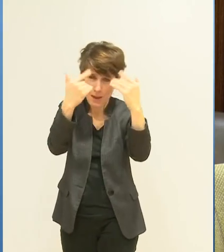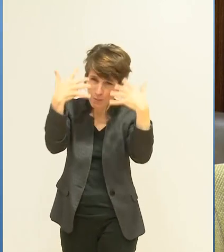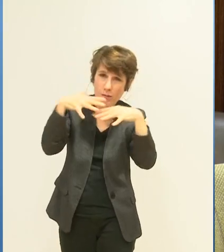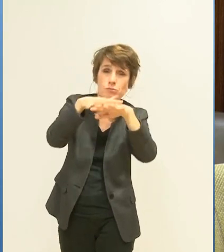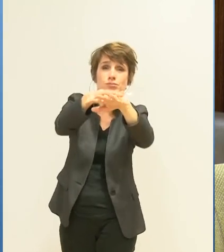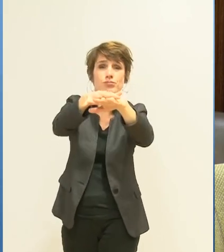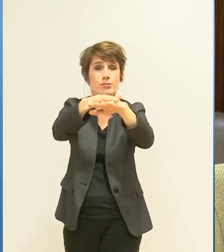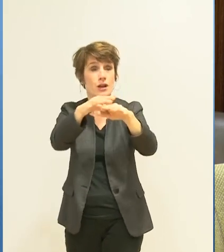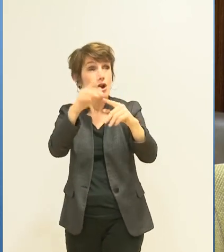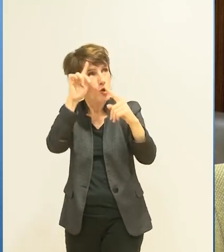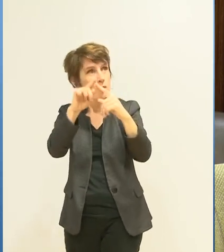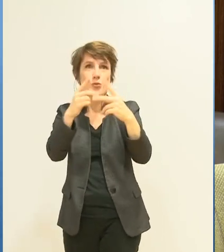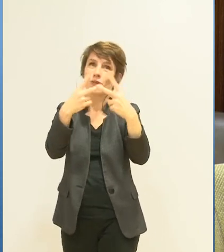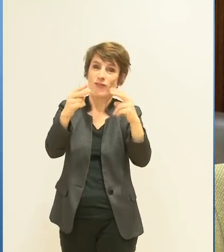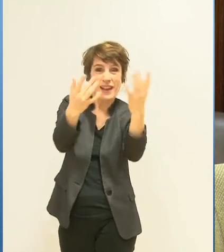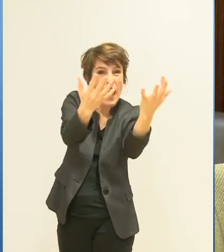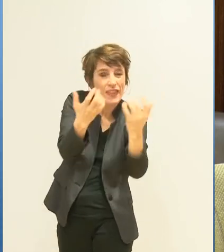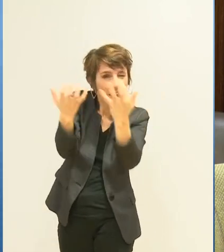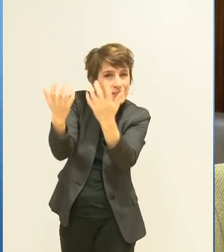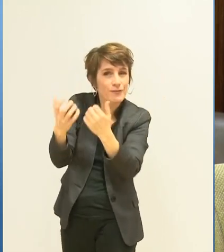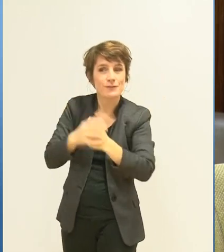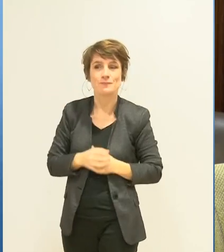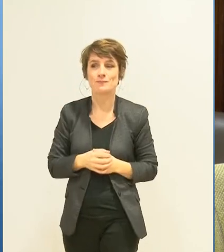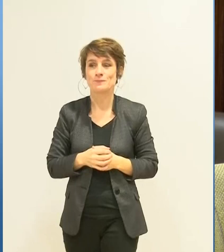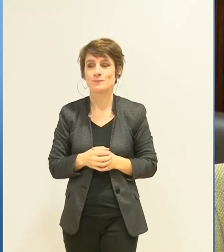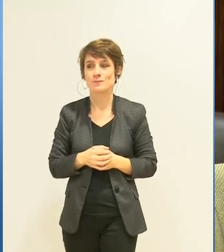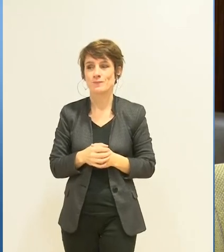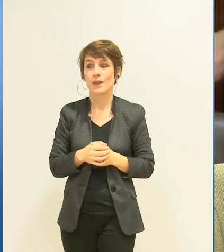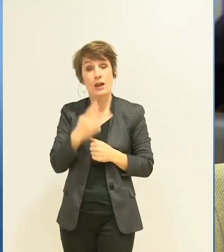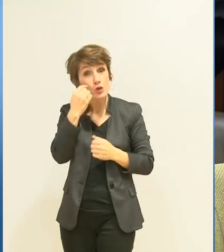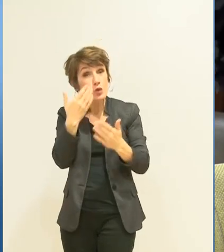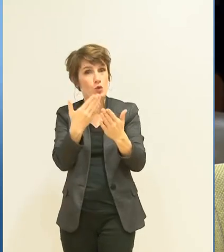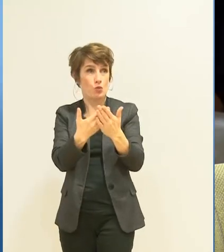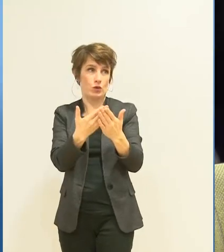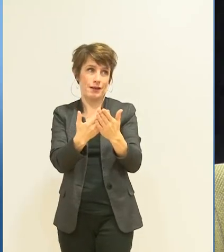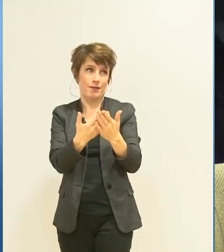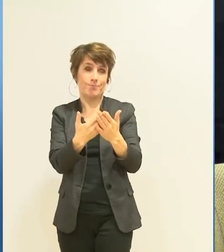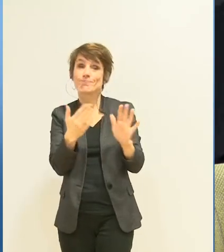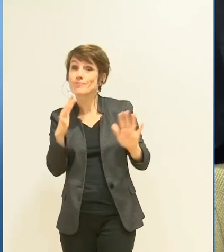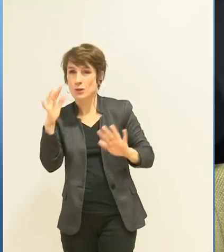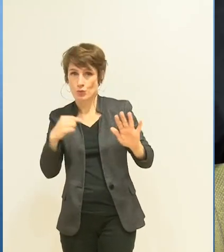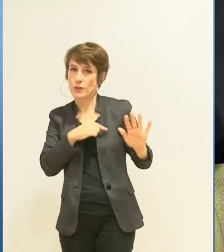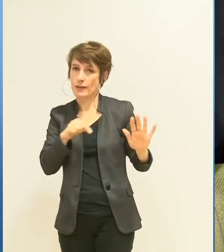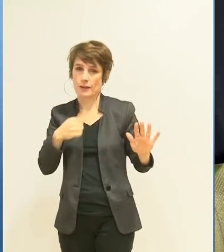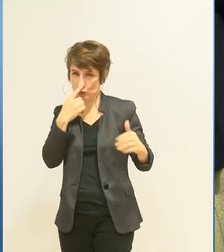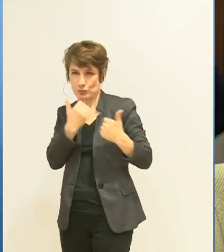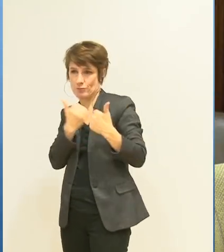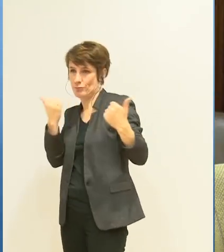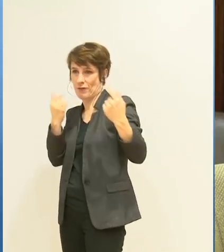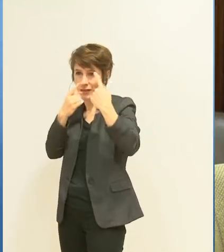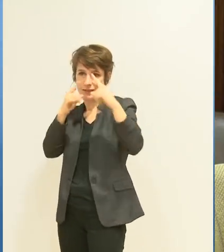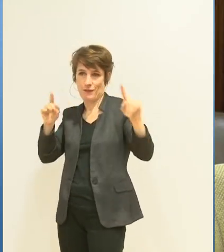attractivité et sa qualité de vie il nous faut pour cela et c'est peut-être la différence essentielle qui